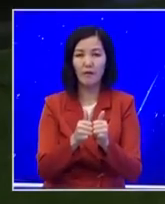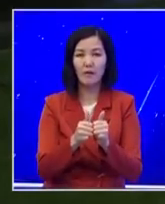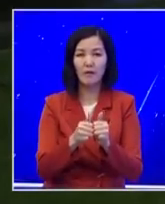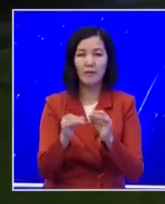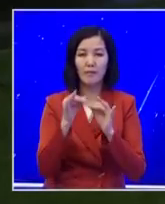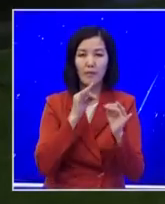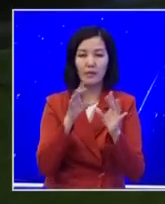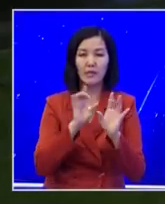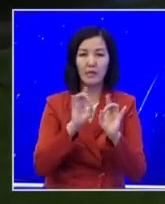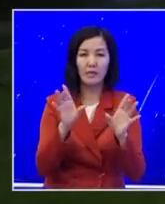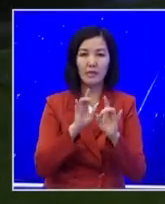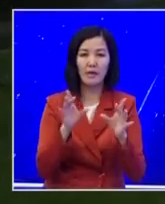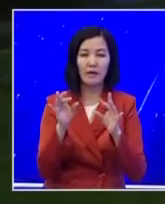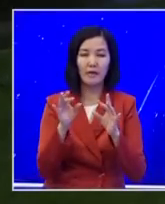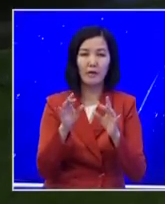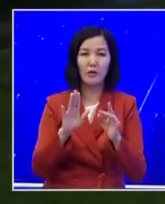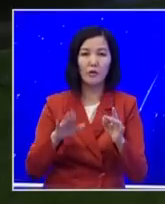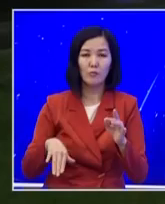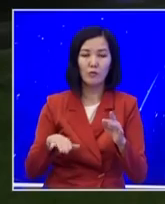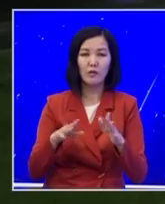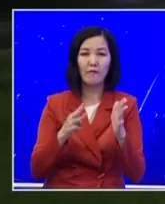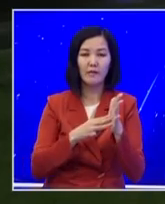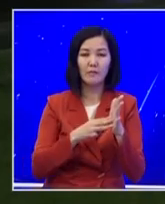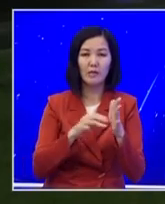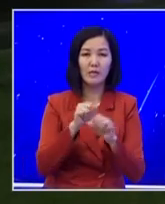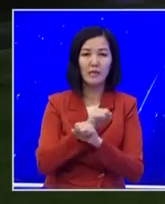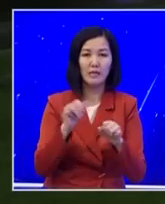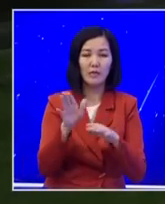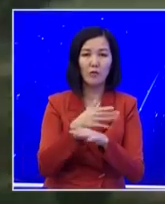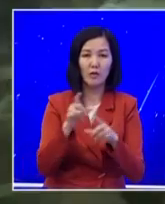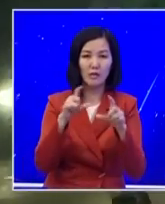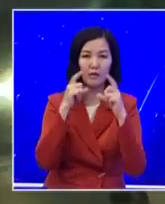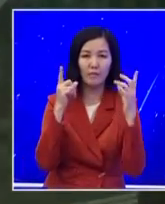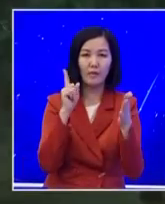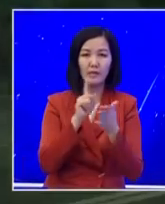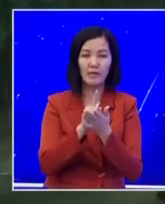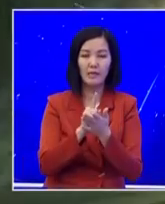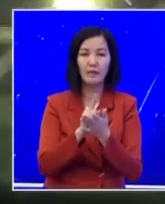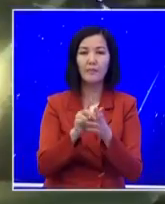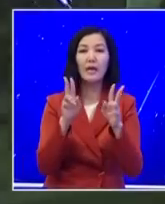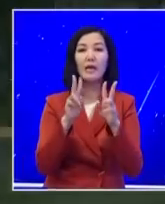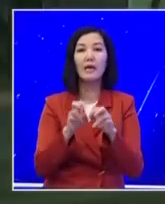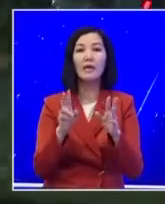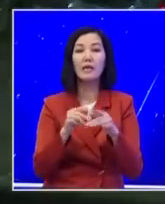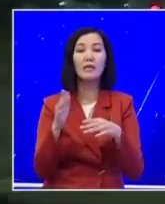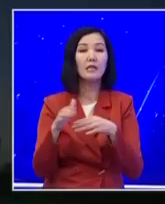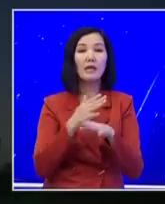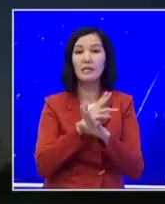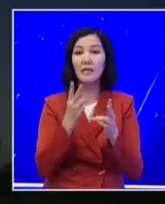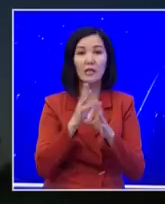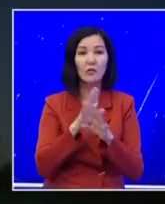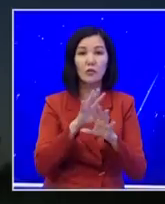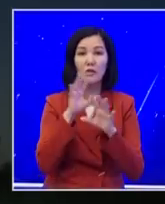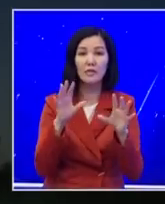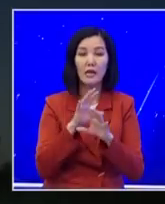беседа с гражданами Талдыкургана, чтобы после 8 не выходили и надевали маски. Рейды проводятся не ради наказания, а ради